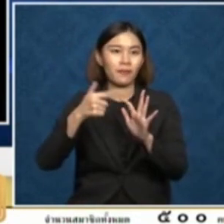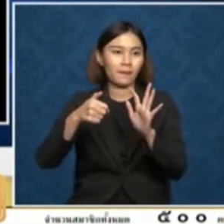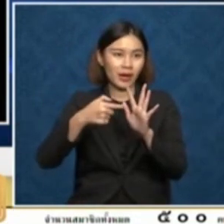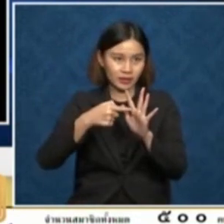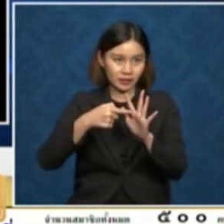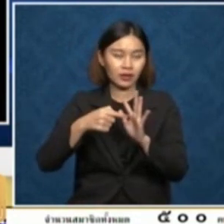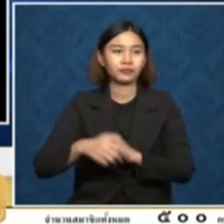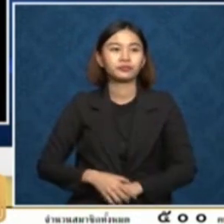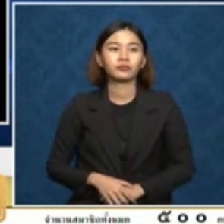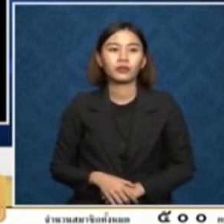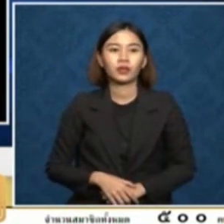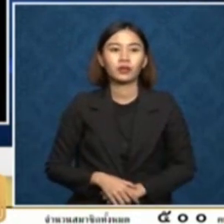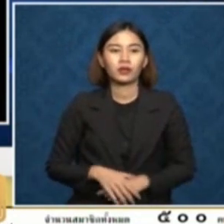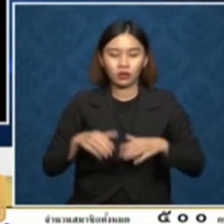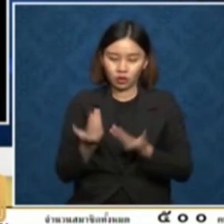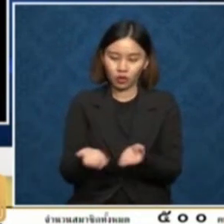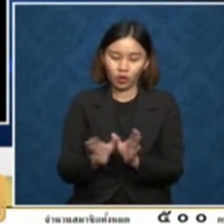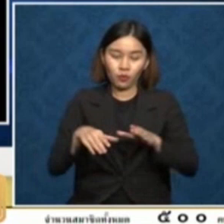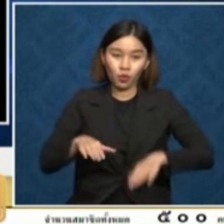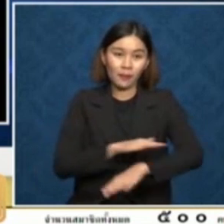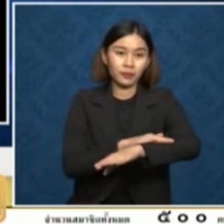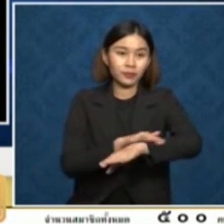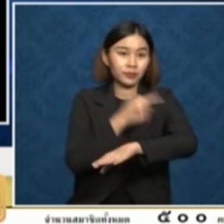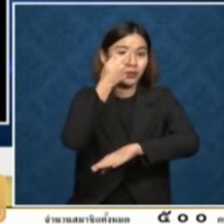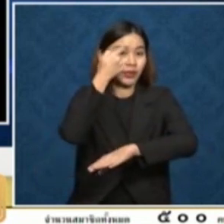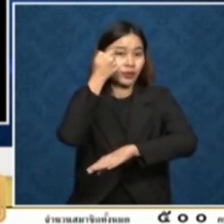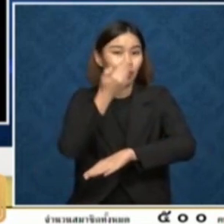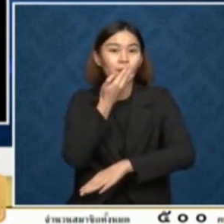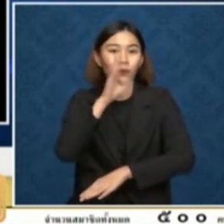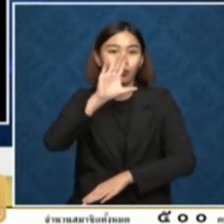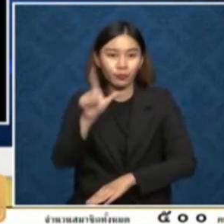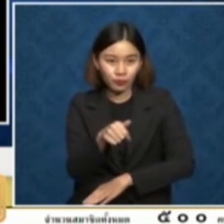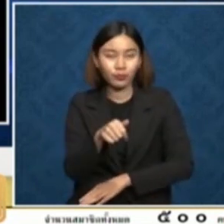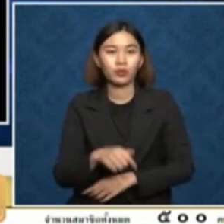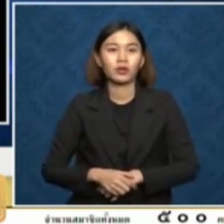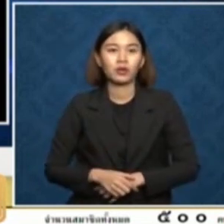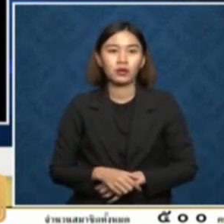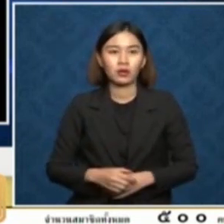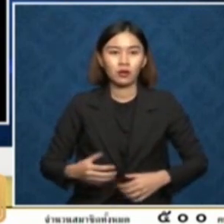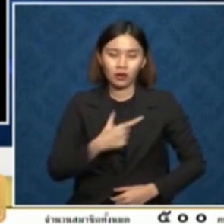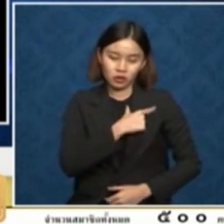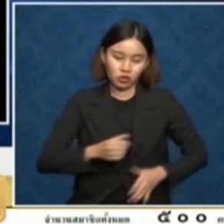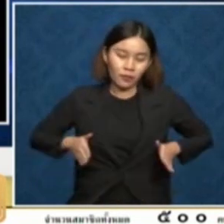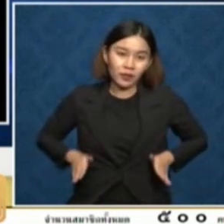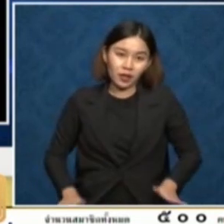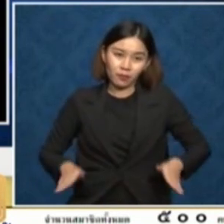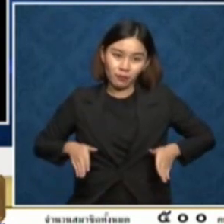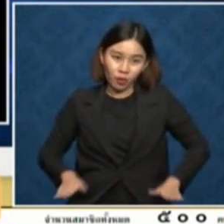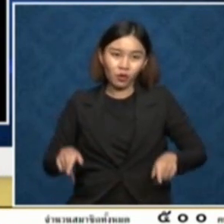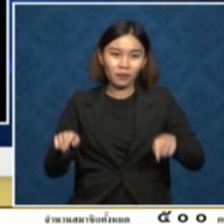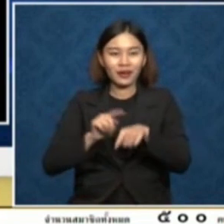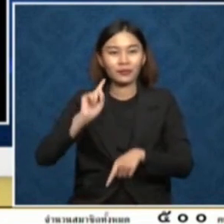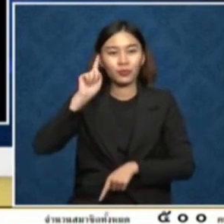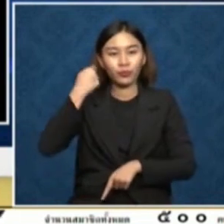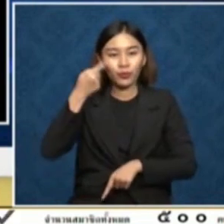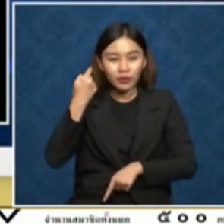อนสันค่ะกับเหตุการณ์จลาจลที่เกิดขึ้นที่ผับสโตนวอลอินนะคะนำไปสู่การเรียกร้องความเท่าเทียมของผู้ที่มีความหลากหลายทางเพศ